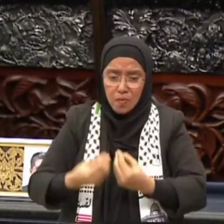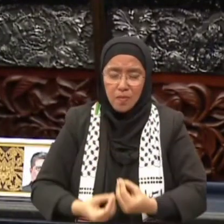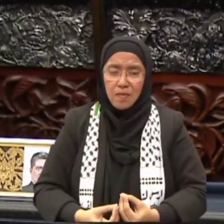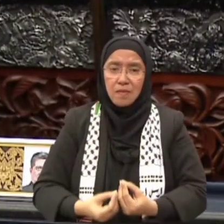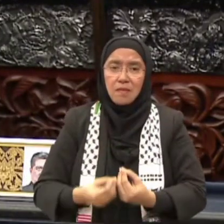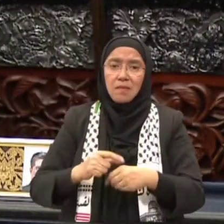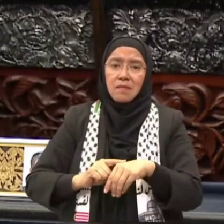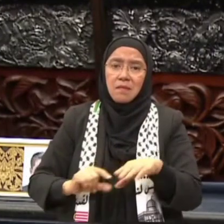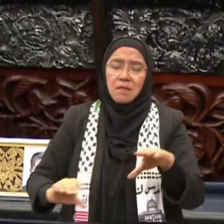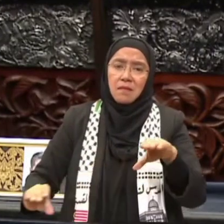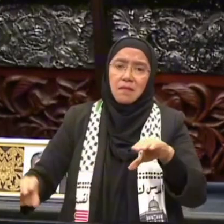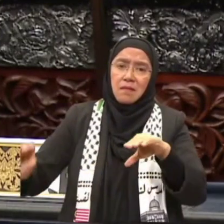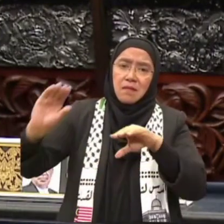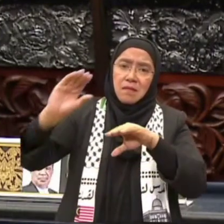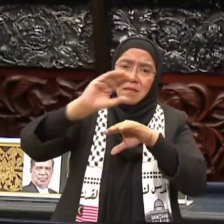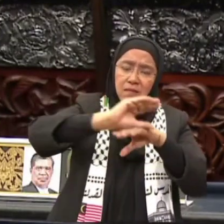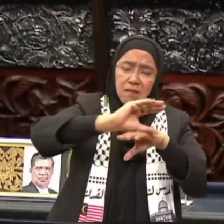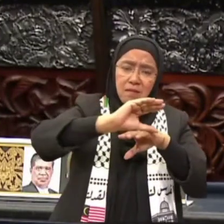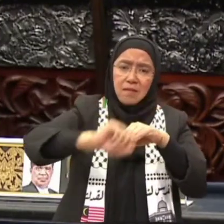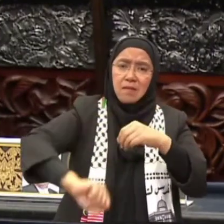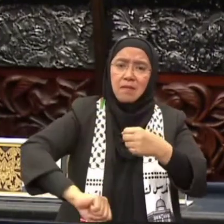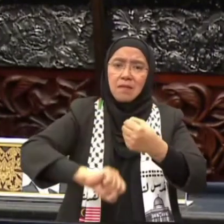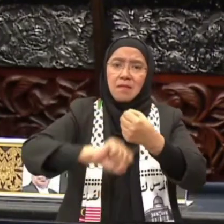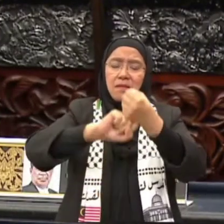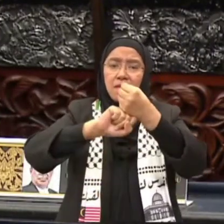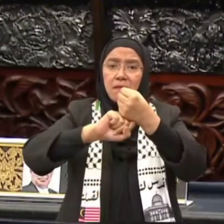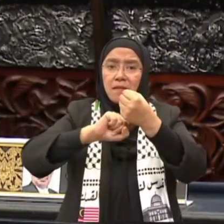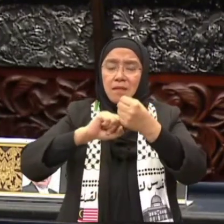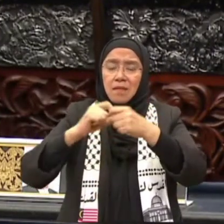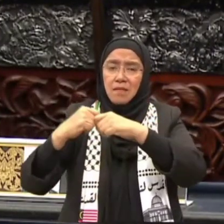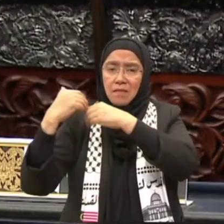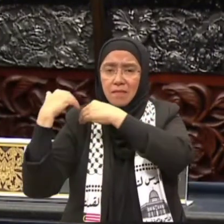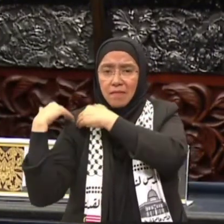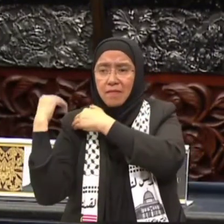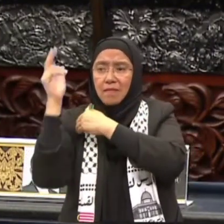yang ditanggung kerajaan adalah sebanyak